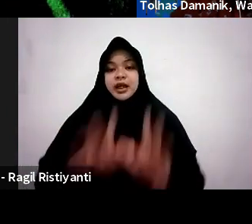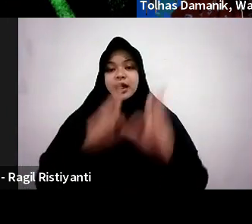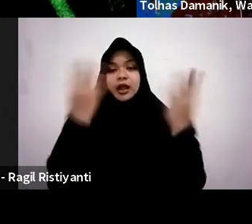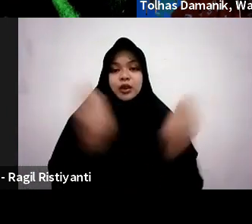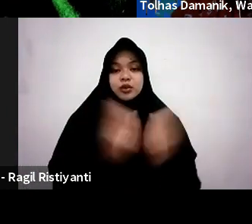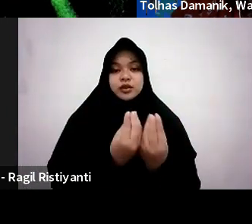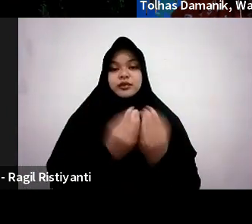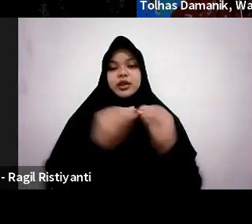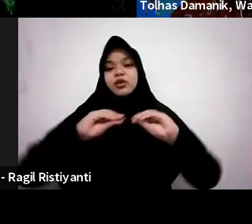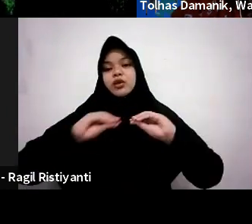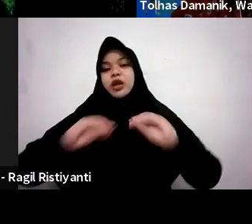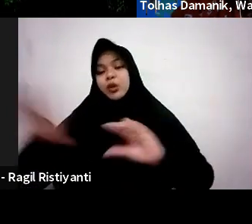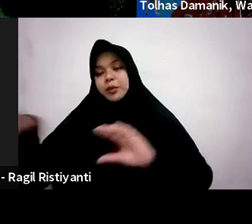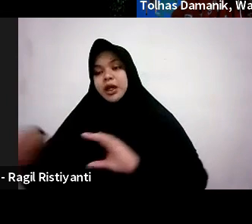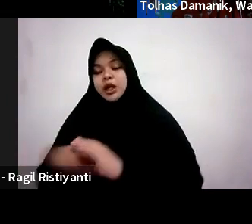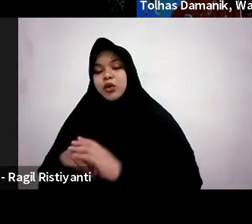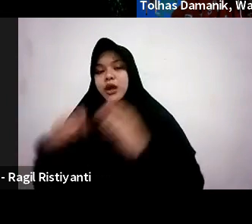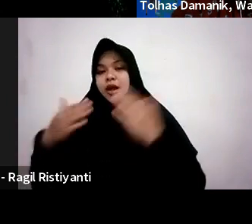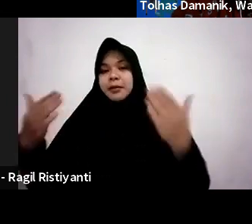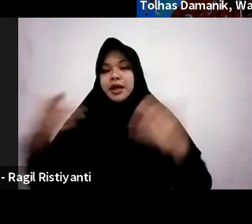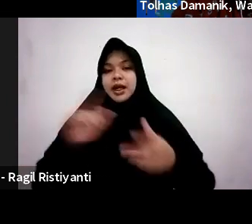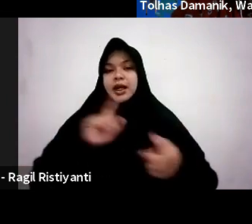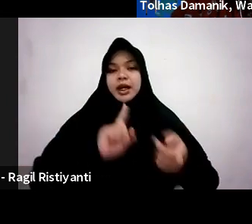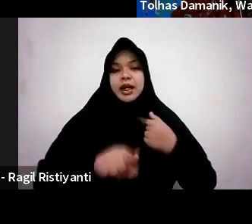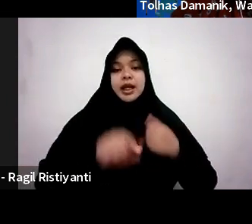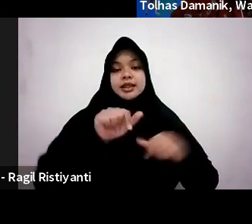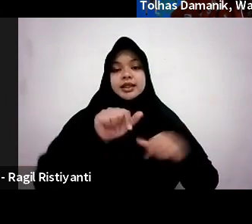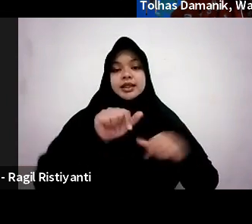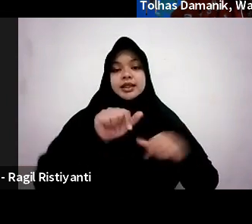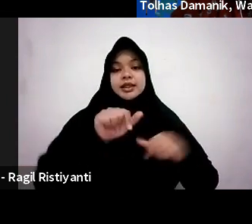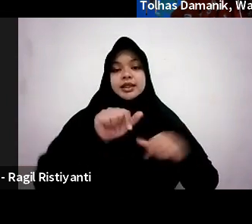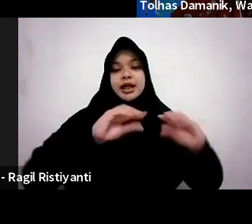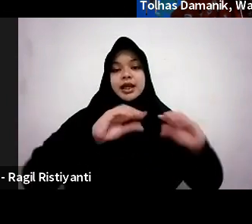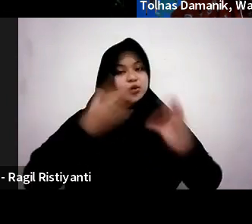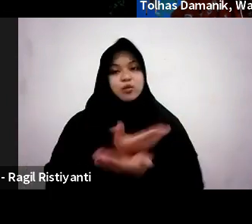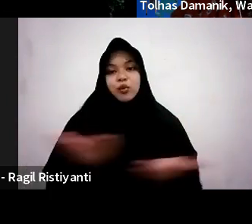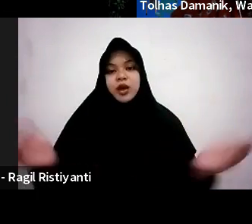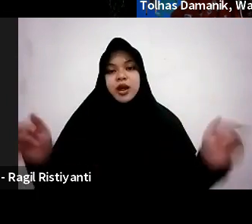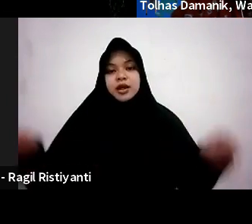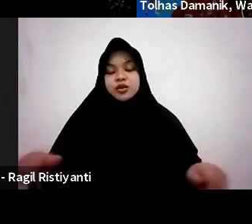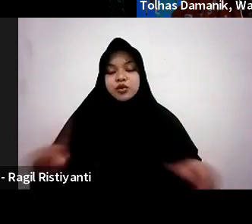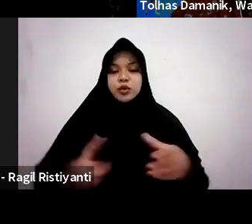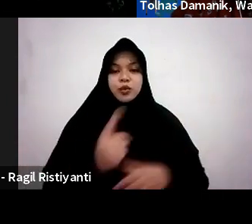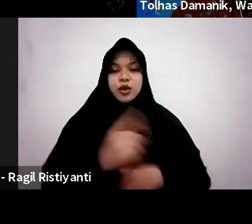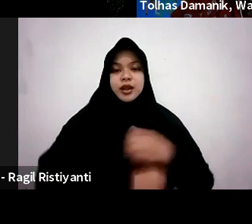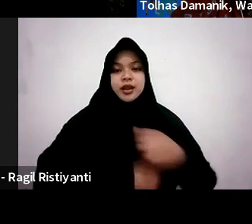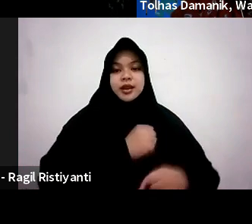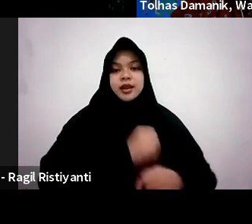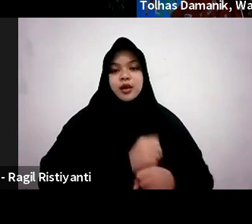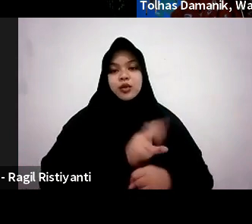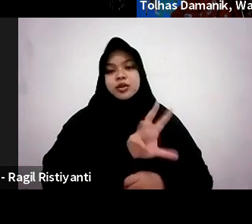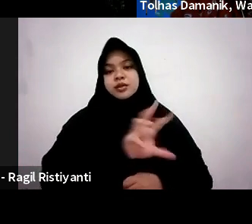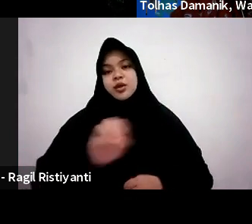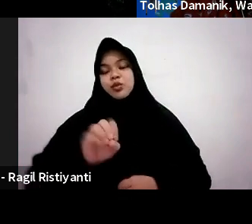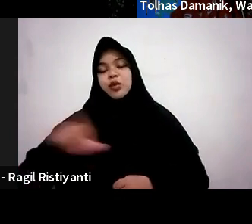inklusif itu adalah bagian dari apa yang kita kenal sebagai education for all yang di sudah digulirkan sejak tahun 90-an artinya